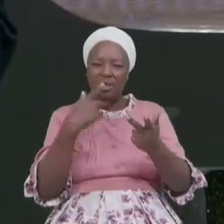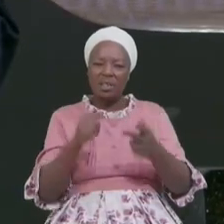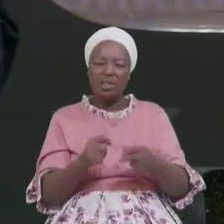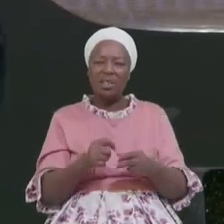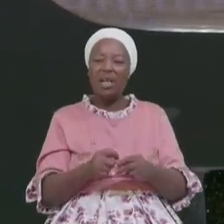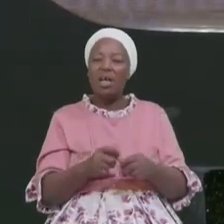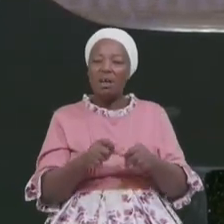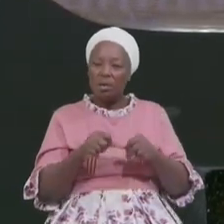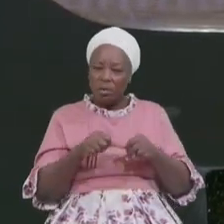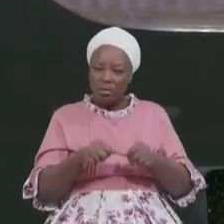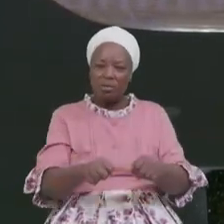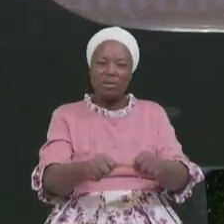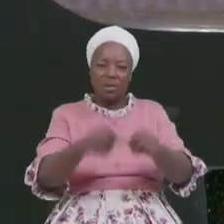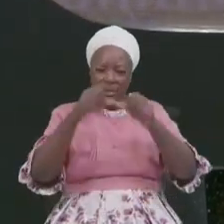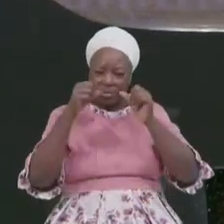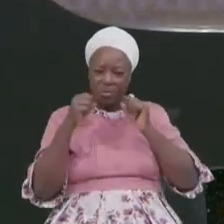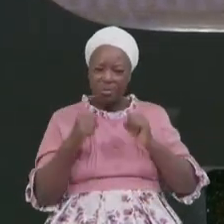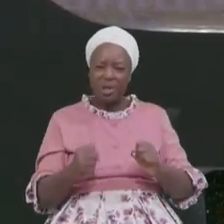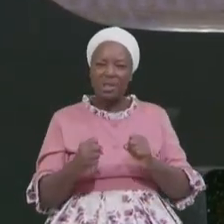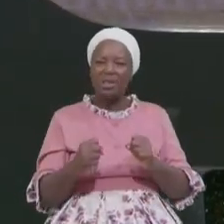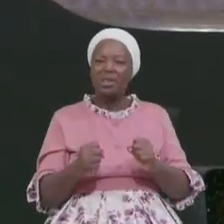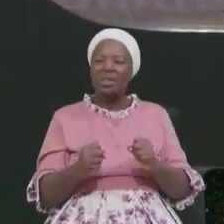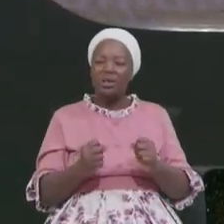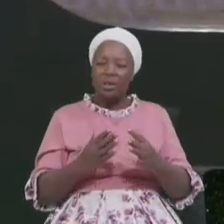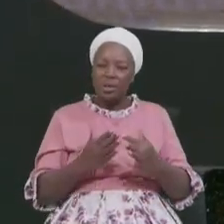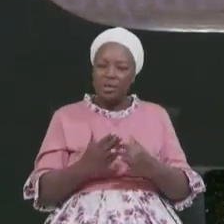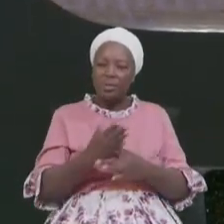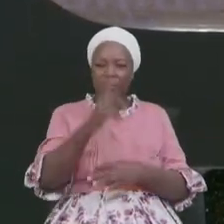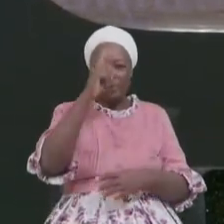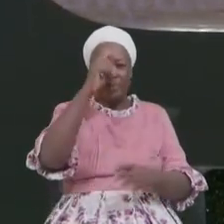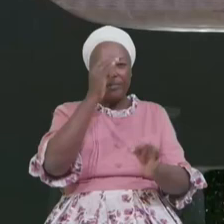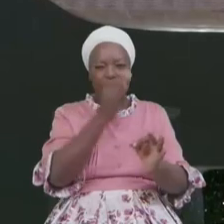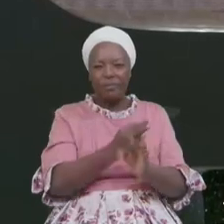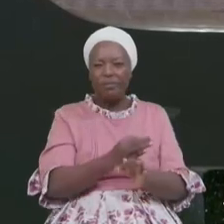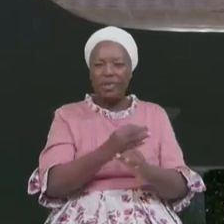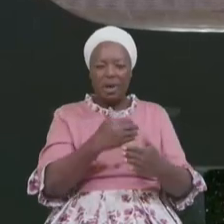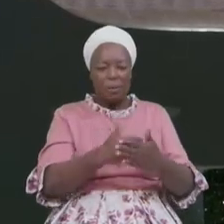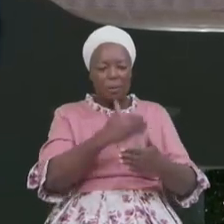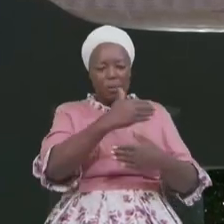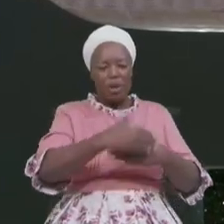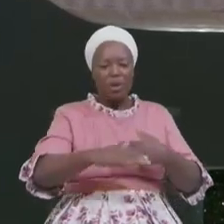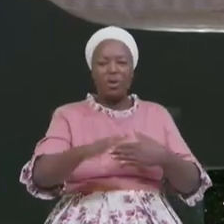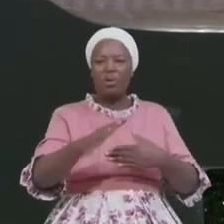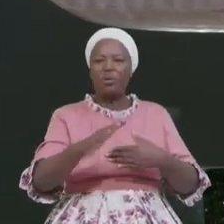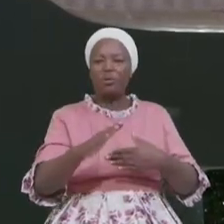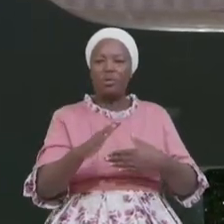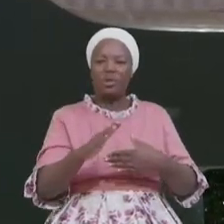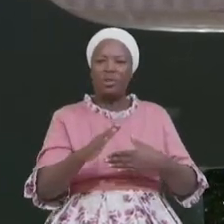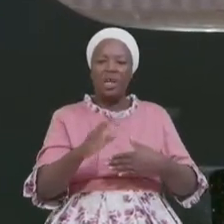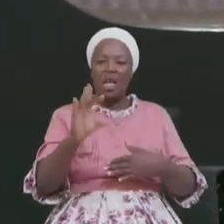de la force par la foi au-delà de 85 ans. La